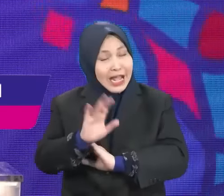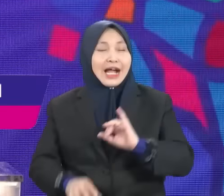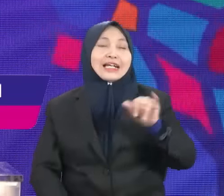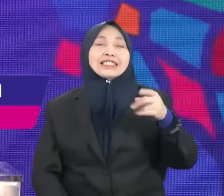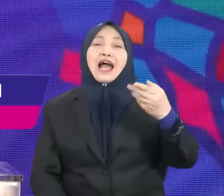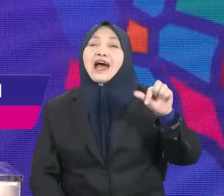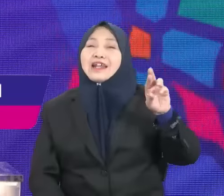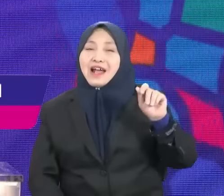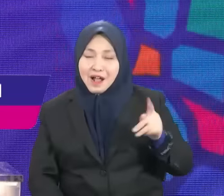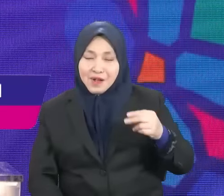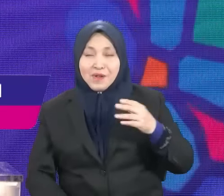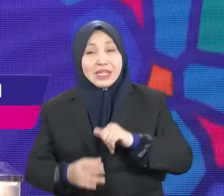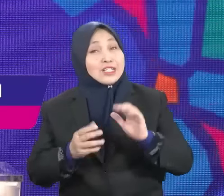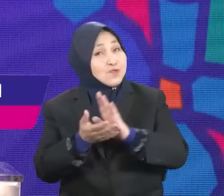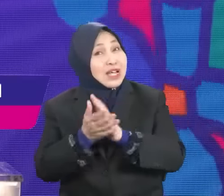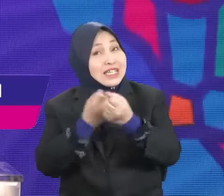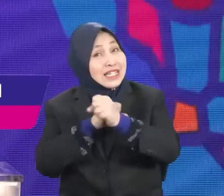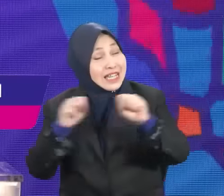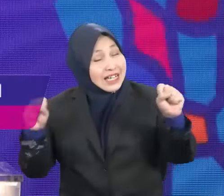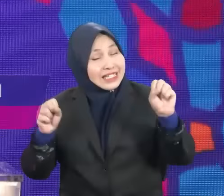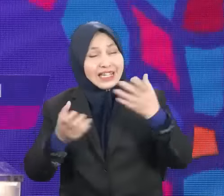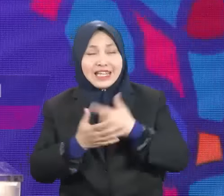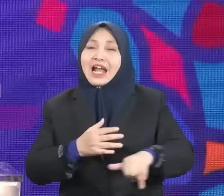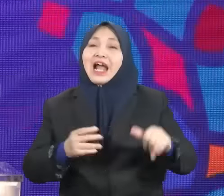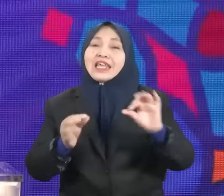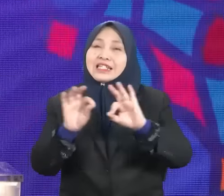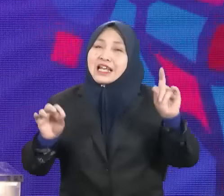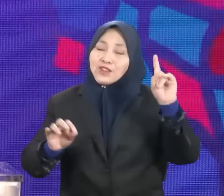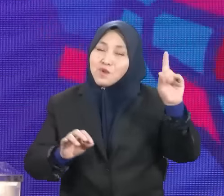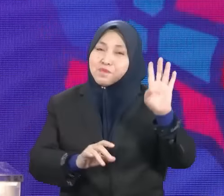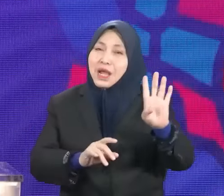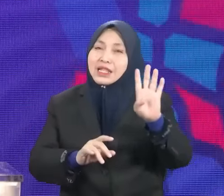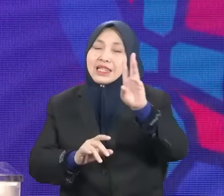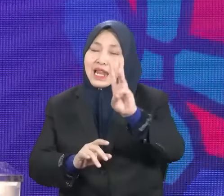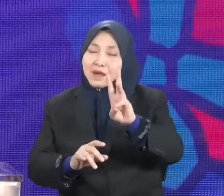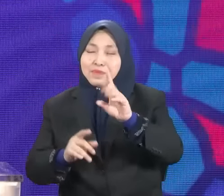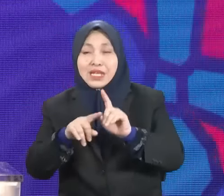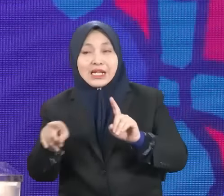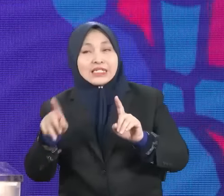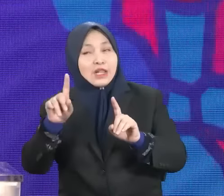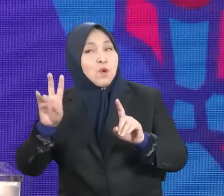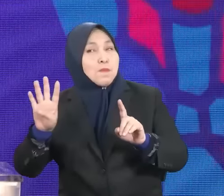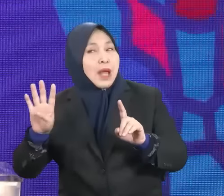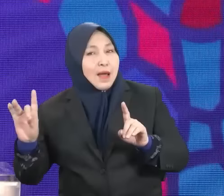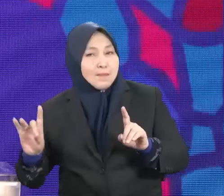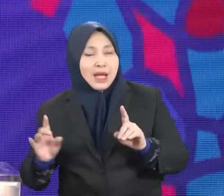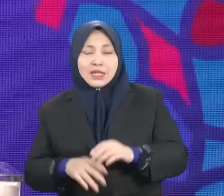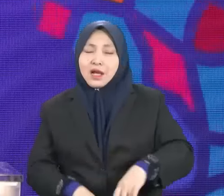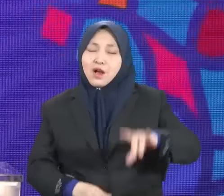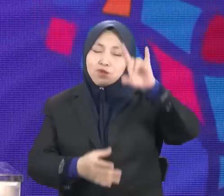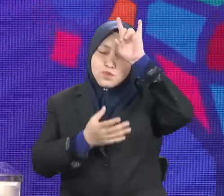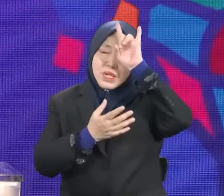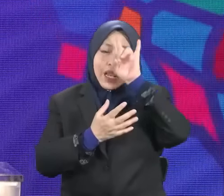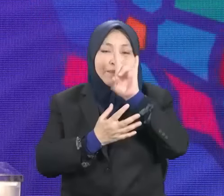Ayo kita sama-sama baca ya 146 sehingga ayat 148 Audzubillahiminasyaitonirrojim